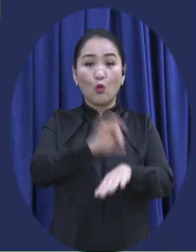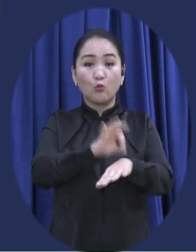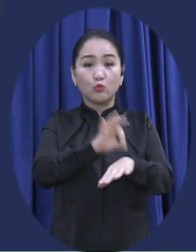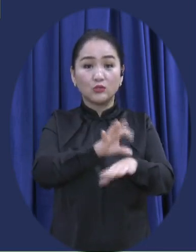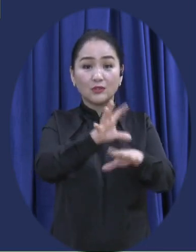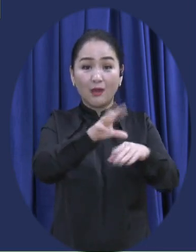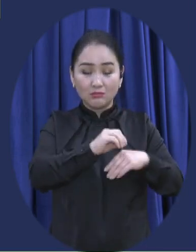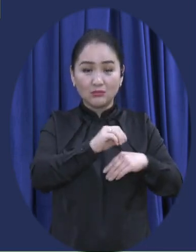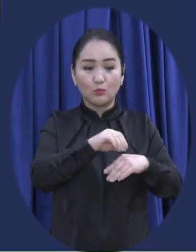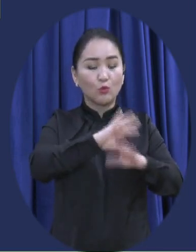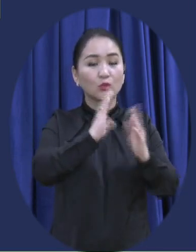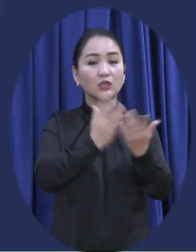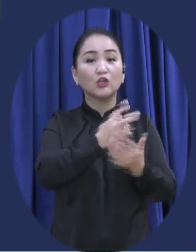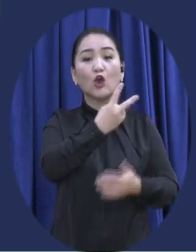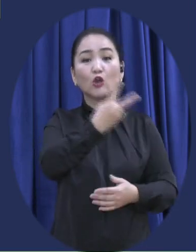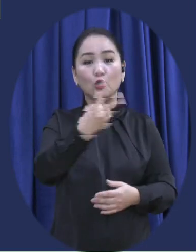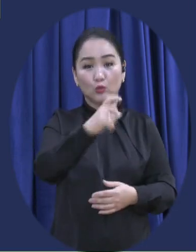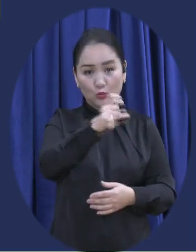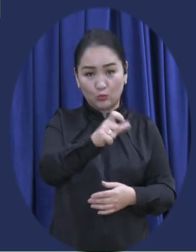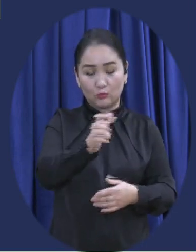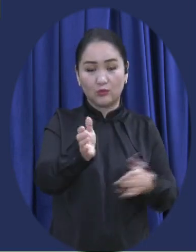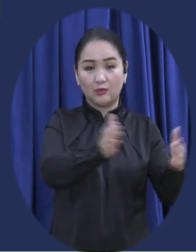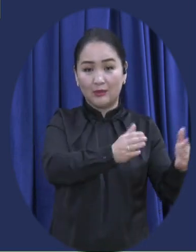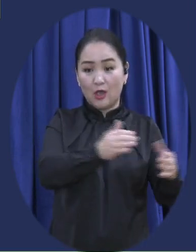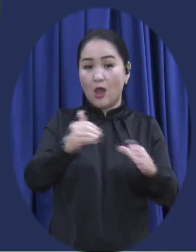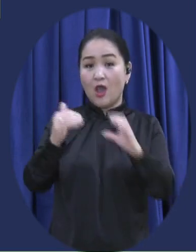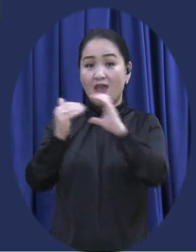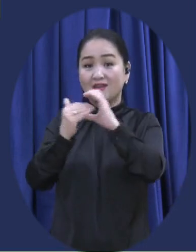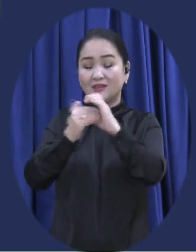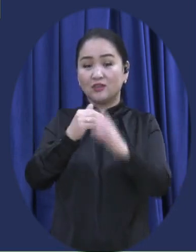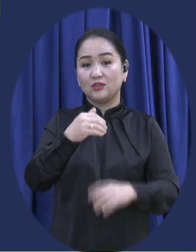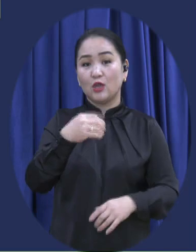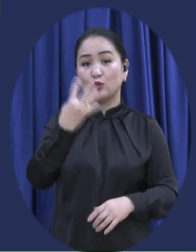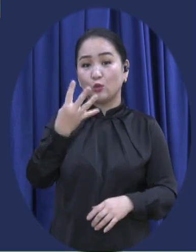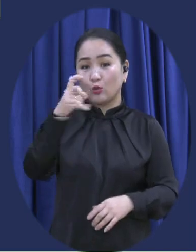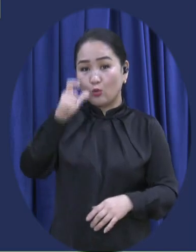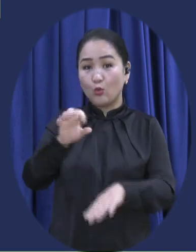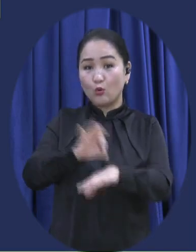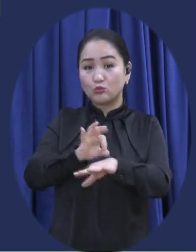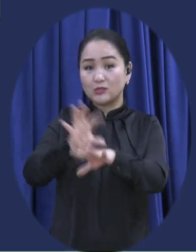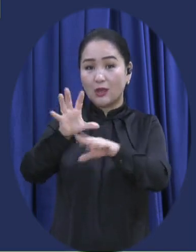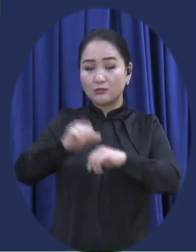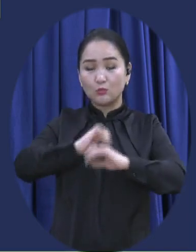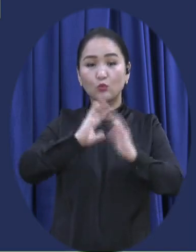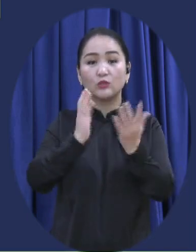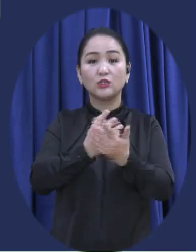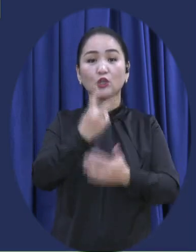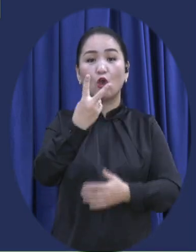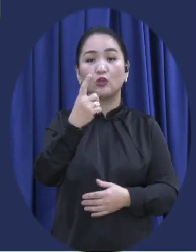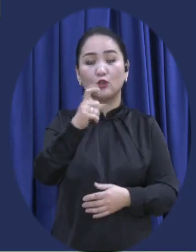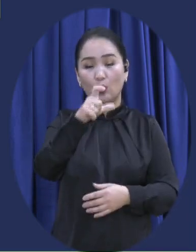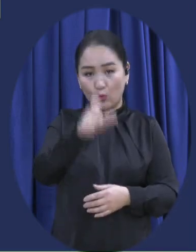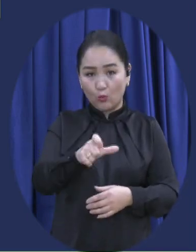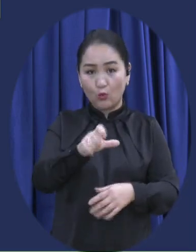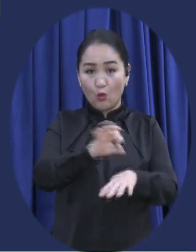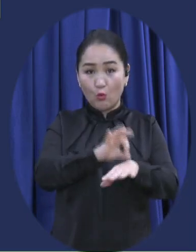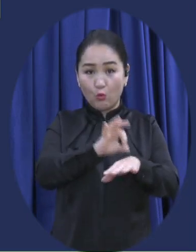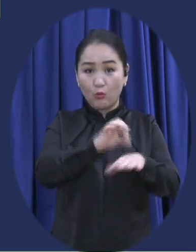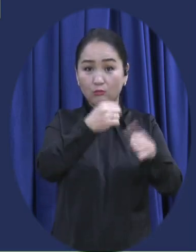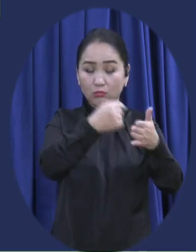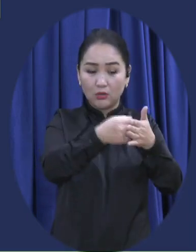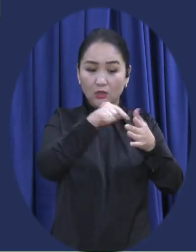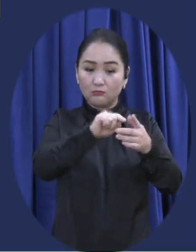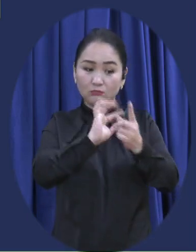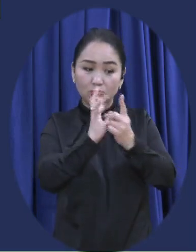22 тохиолдол болсон. За Орхон аймагт 4 тохиолдол шинээр бүртгэгдсэн. Нийт 21 тохиолдол. Эдгээр тохиолдлууд бол